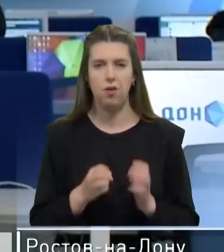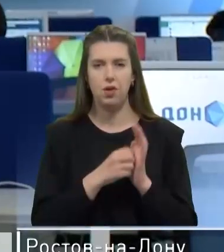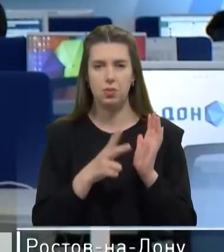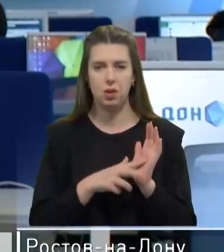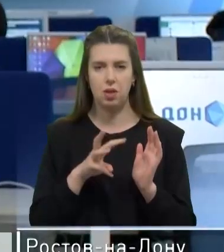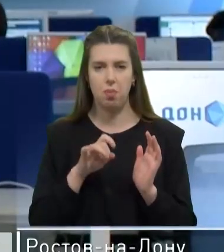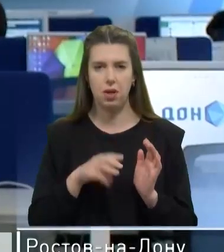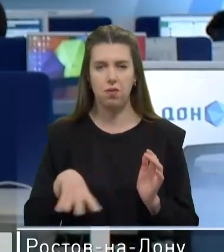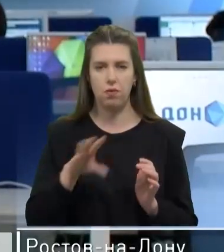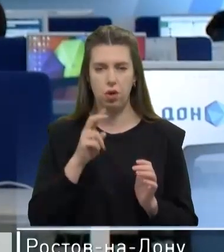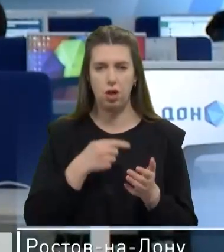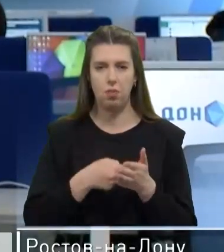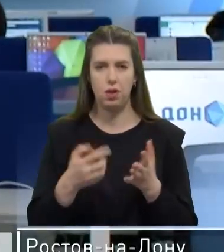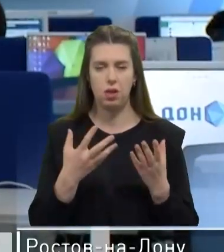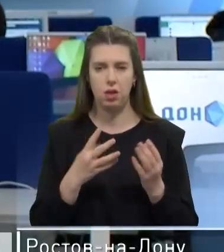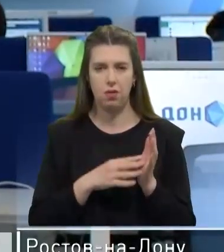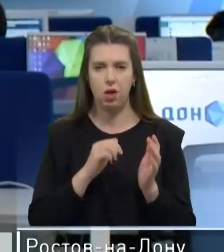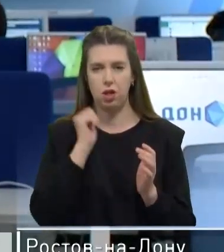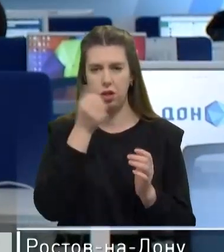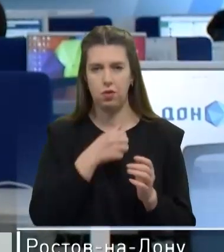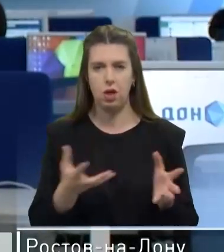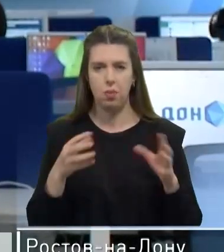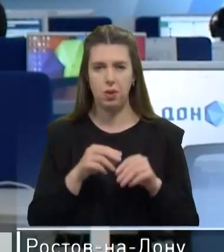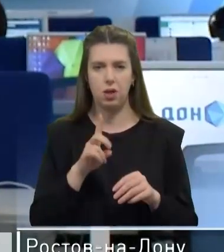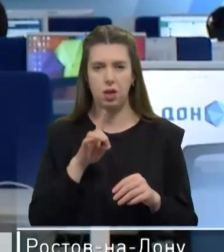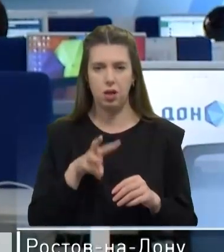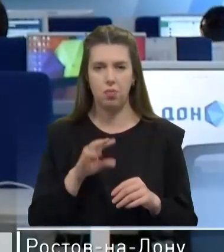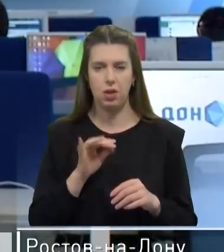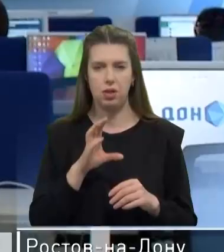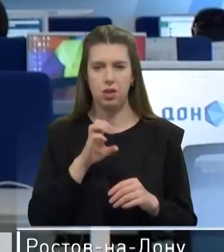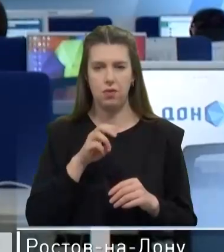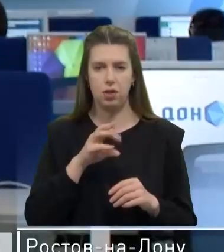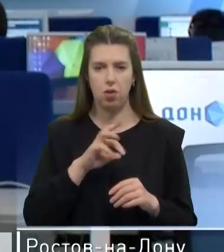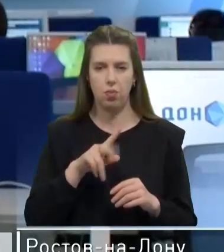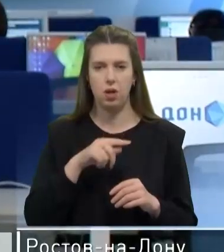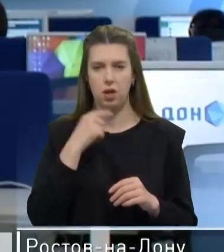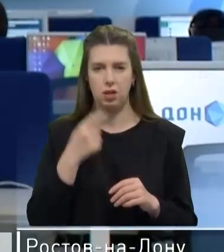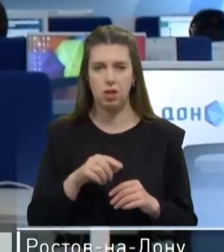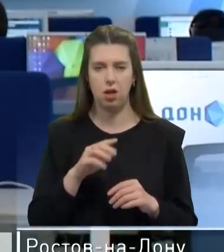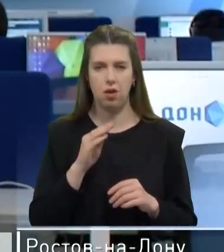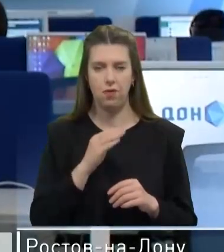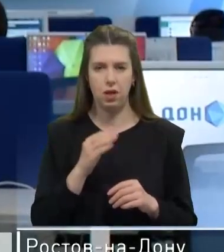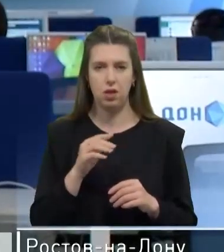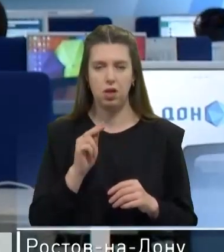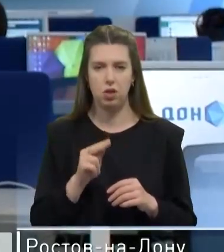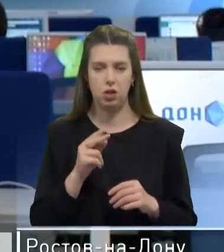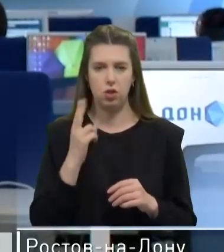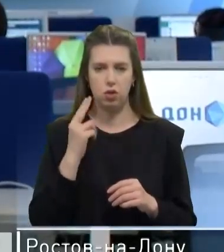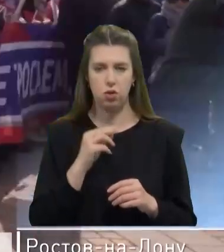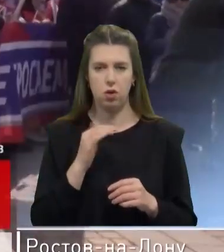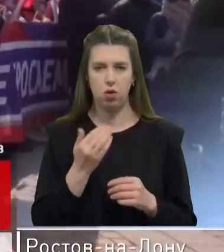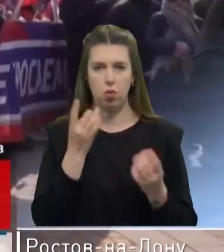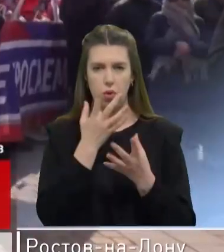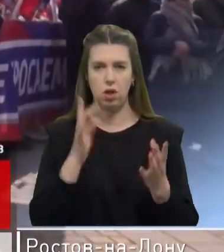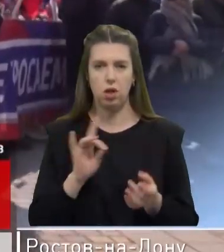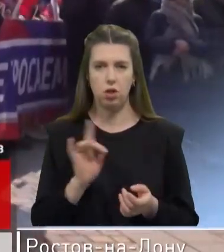18 марта вся страна отметит 9-ю годовщину присоединения Крыма и Севастополя к Российской Федерации. В честь этого события учреждения